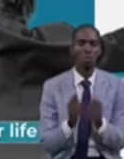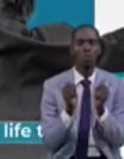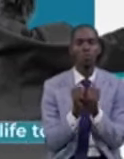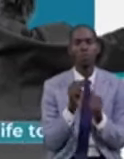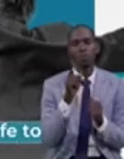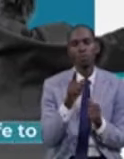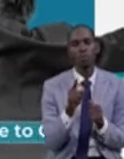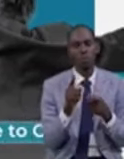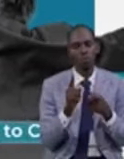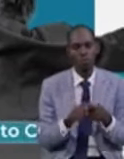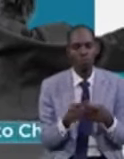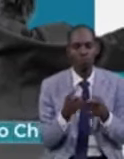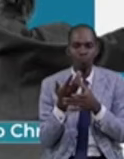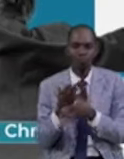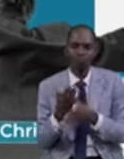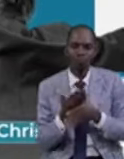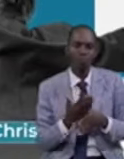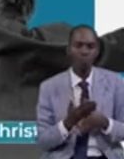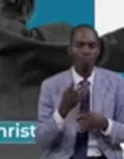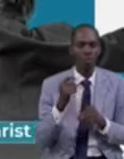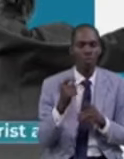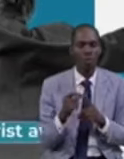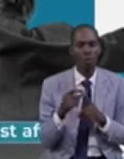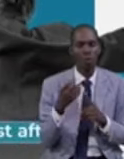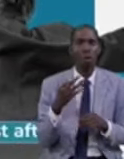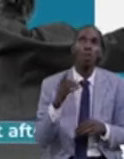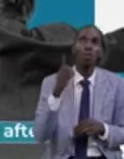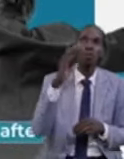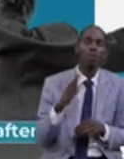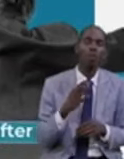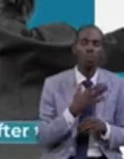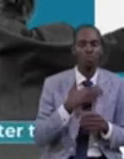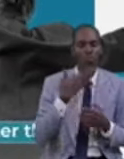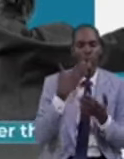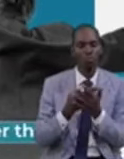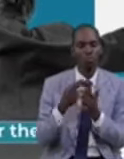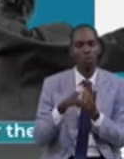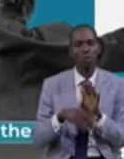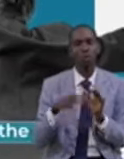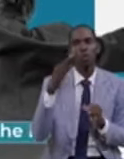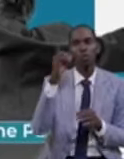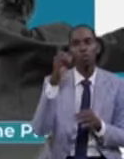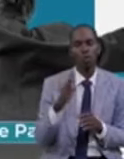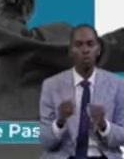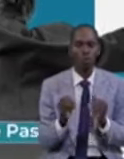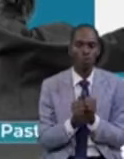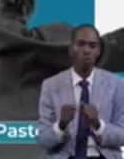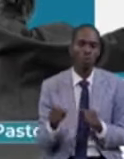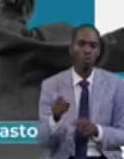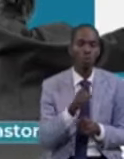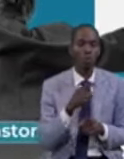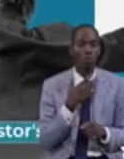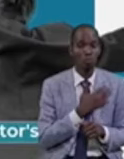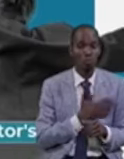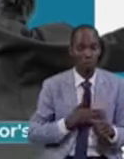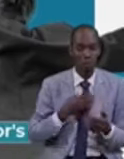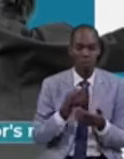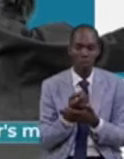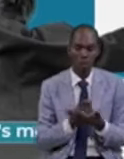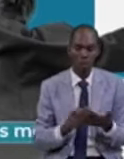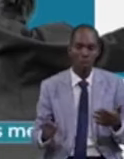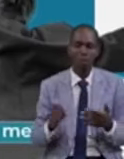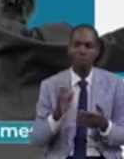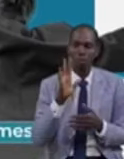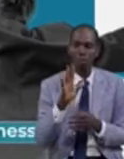Seigneur l'amour de Dieu que vous avez reçu nous voulons continuer à partager ça avec vous et à vous